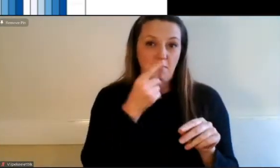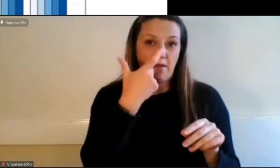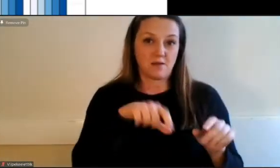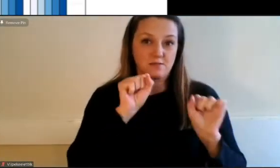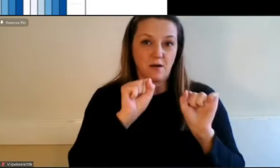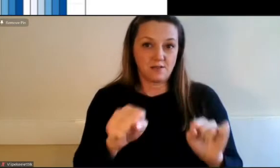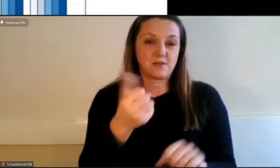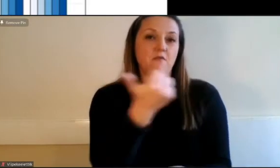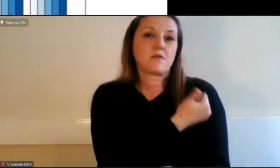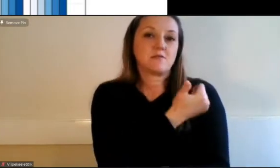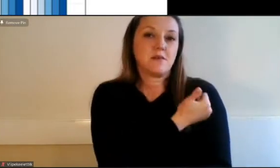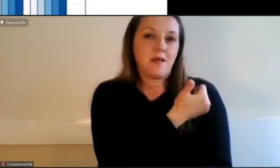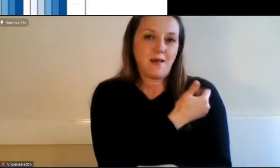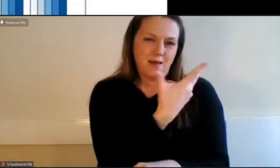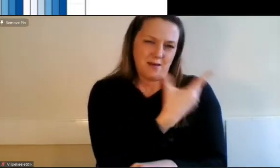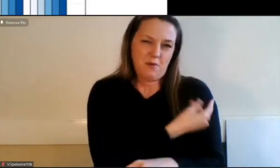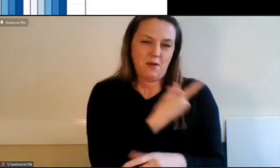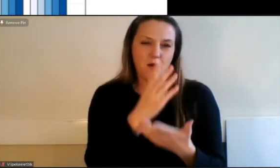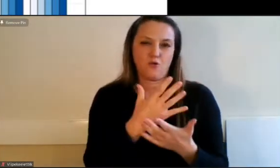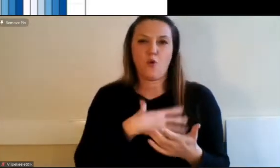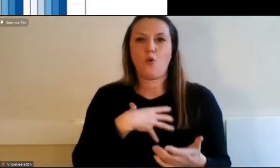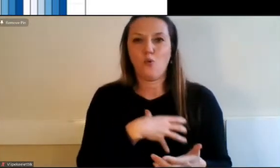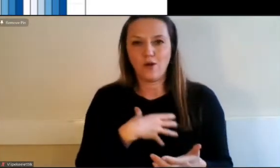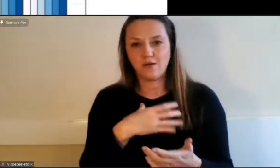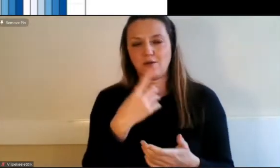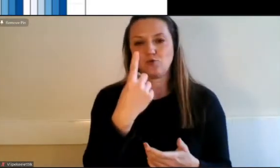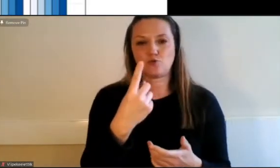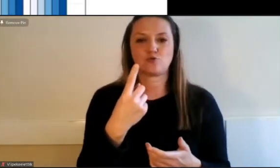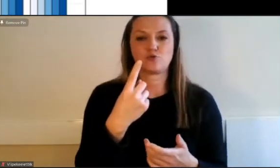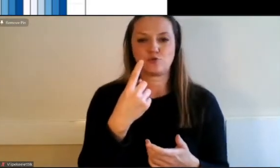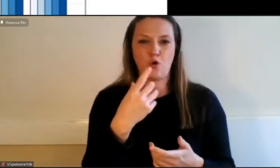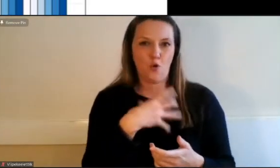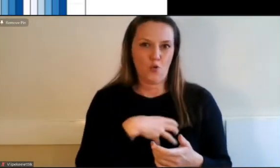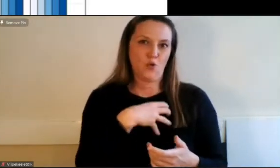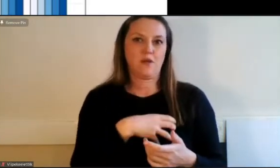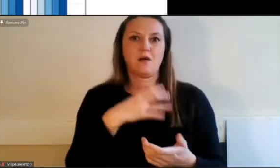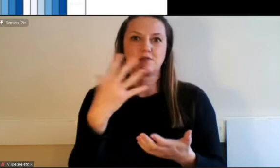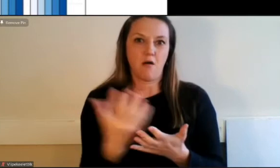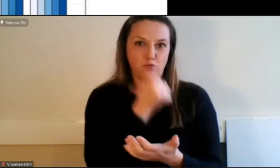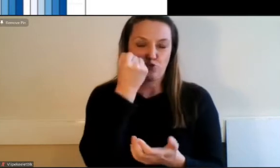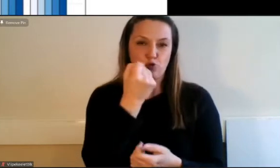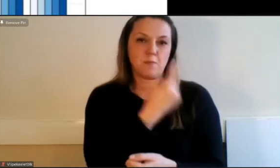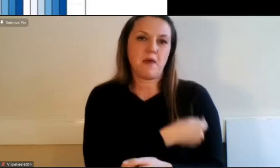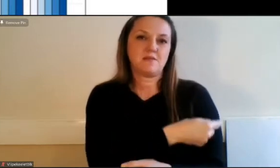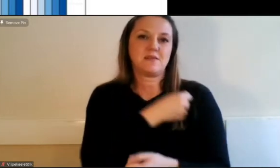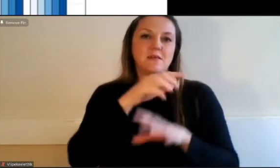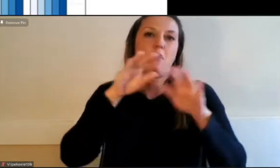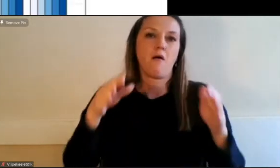aasta lõpuks iga 5. nakatunu tegelikult, kes on vaktsineerimata, juba vajavad haiglaravi. Ehk siis aasta jooksul